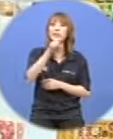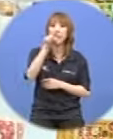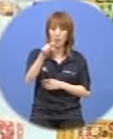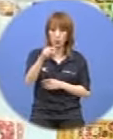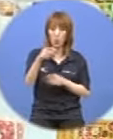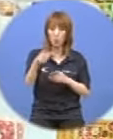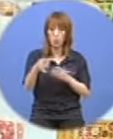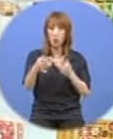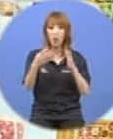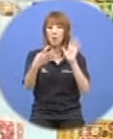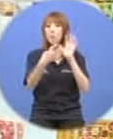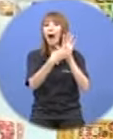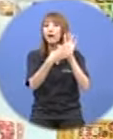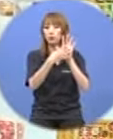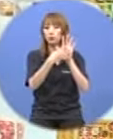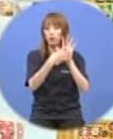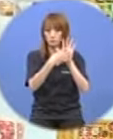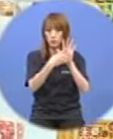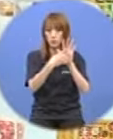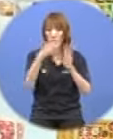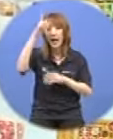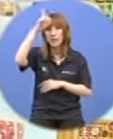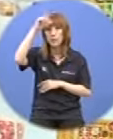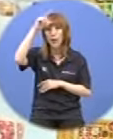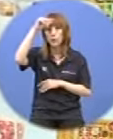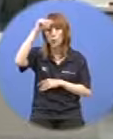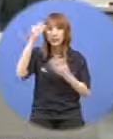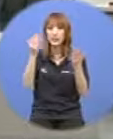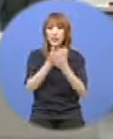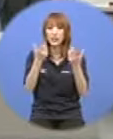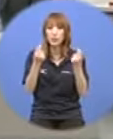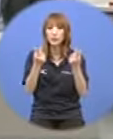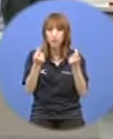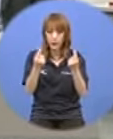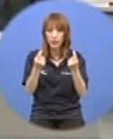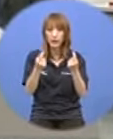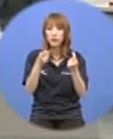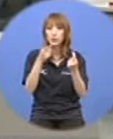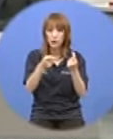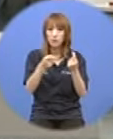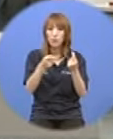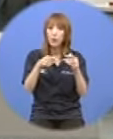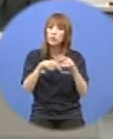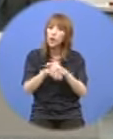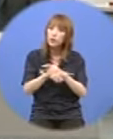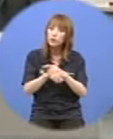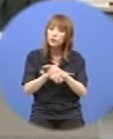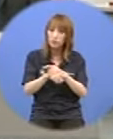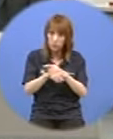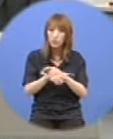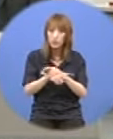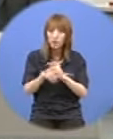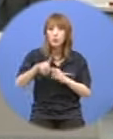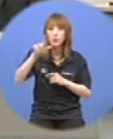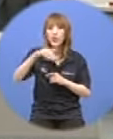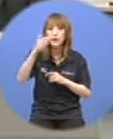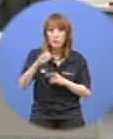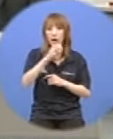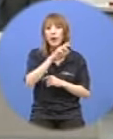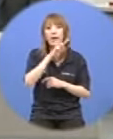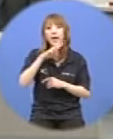の表にマークがありますが、 はい、 あれ鶏になってますよね、はい、それも何か上山栄一郎さんという人物を表